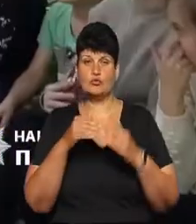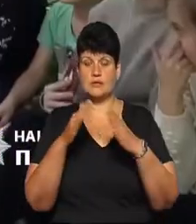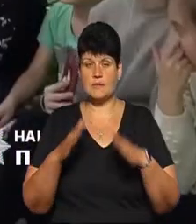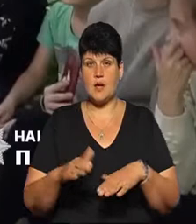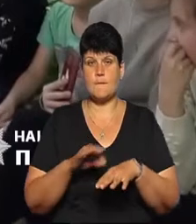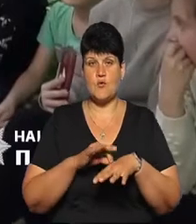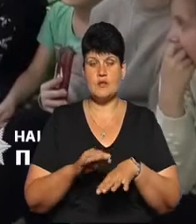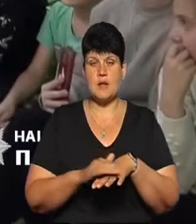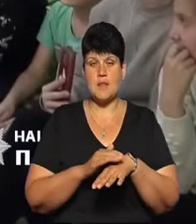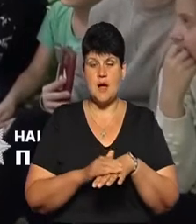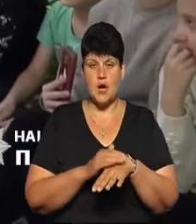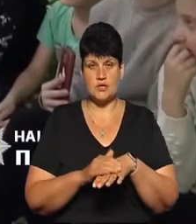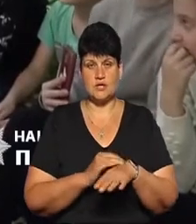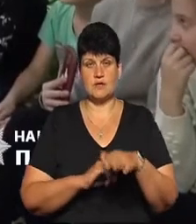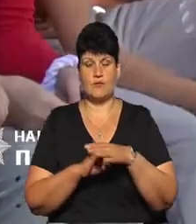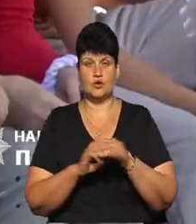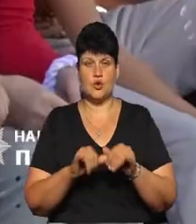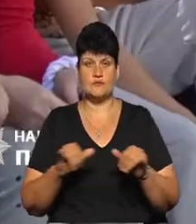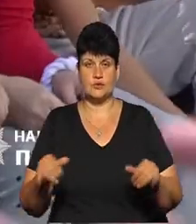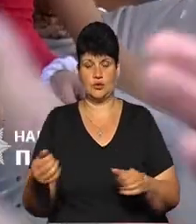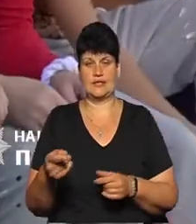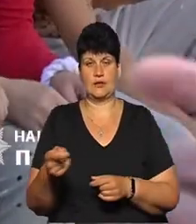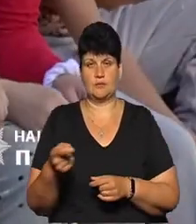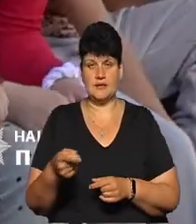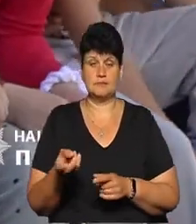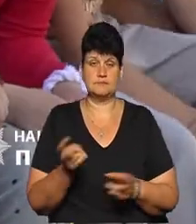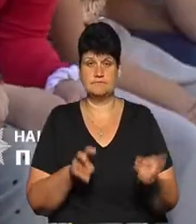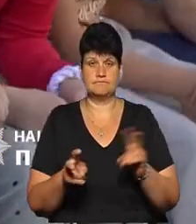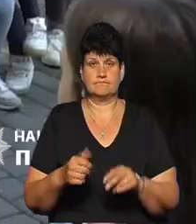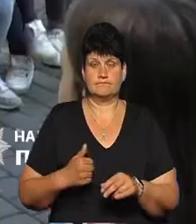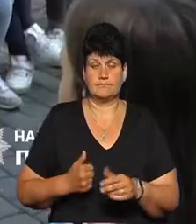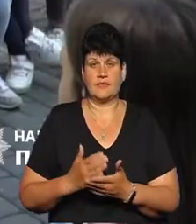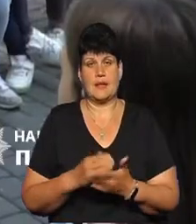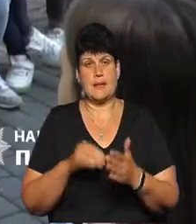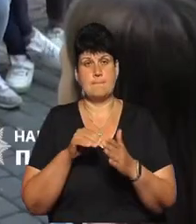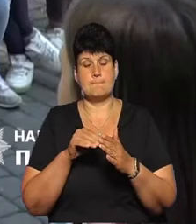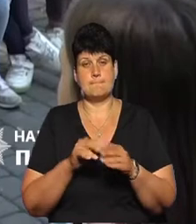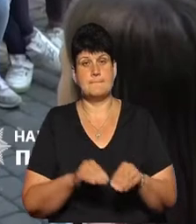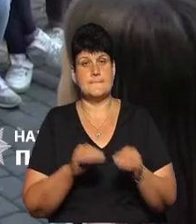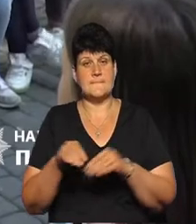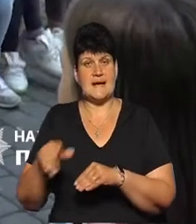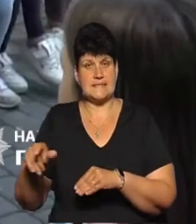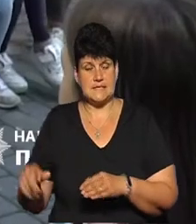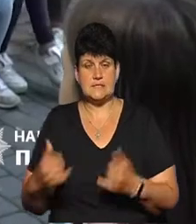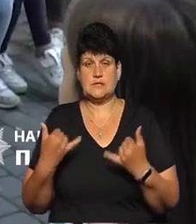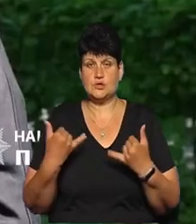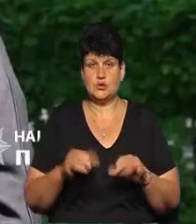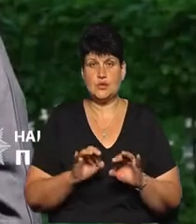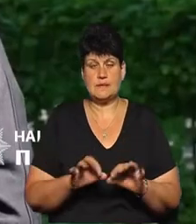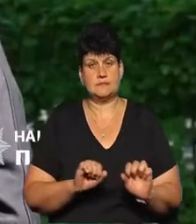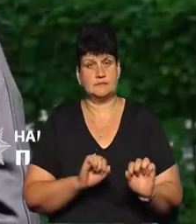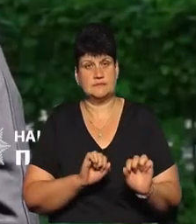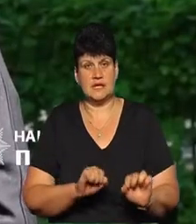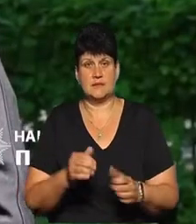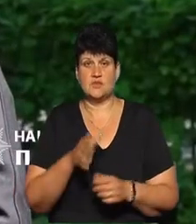«Розвиток Тернопілля». Відвідують цей табір діти військовослужбовців і переселенців. Сьогодні поліцейські розказували їм про безпеку під час війни. Зокрема,